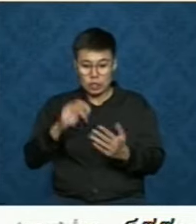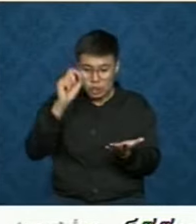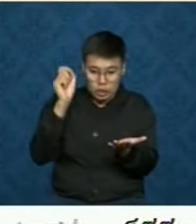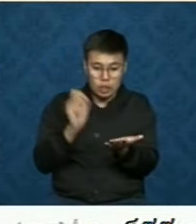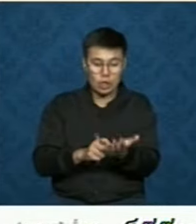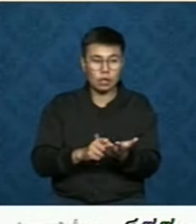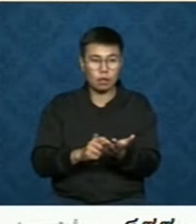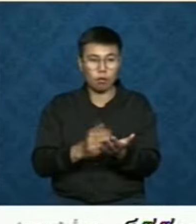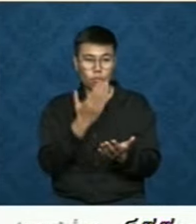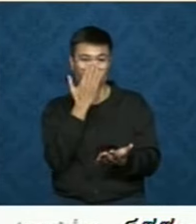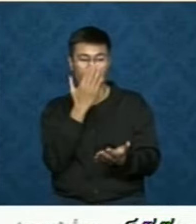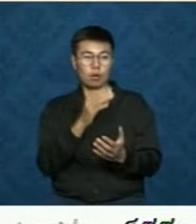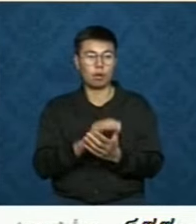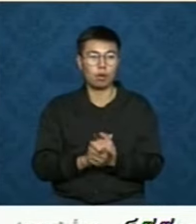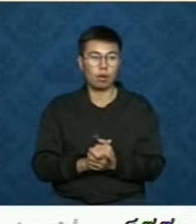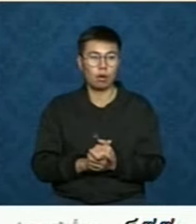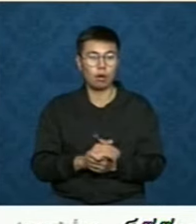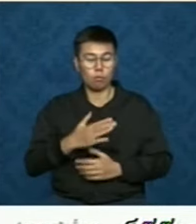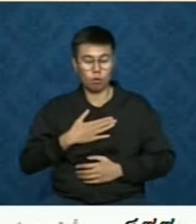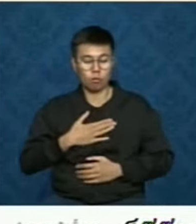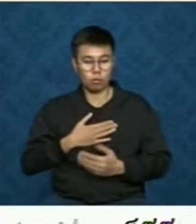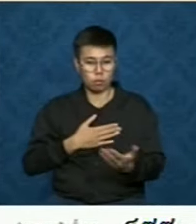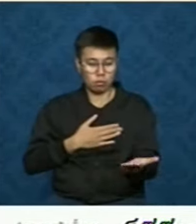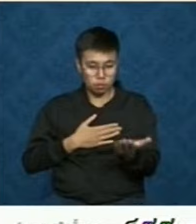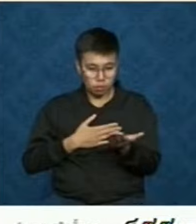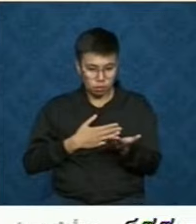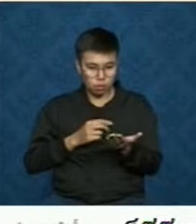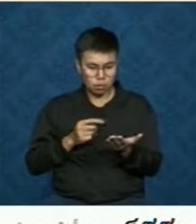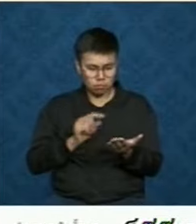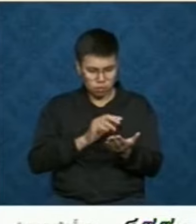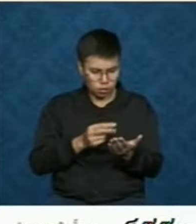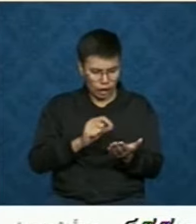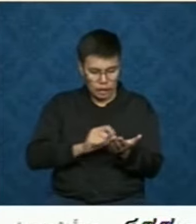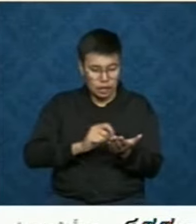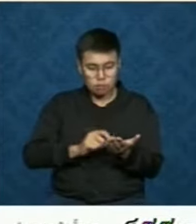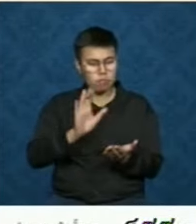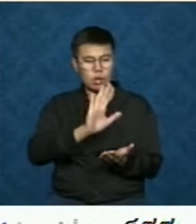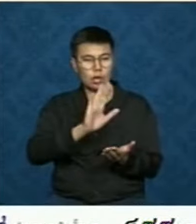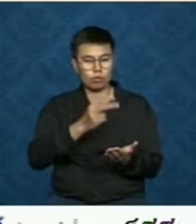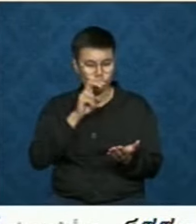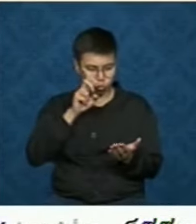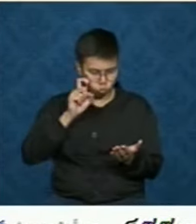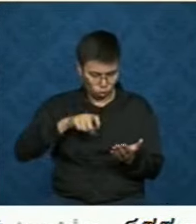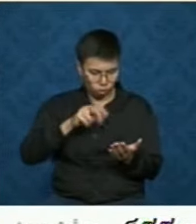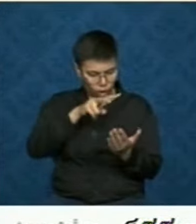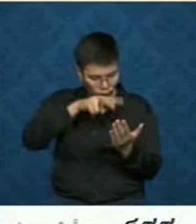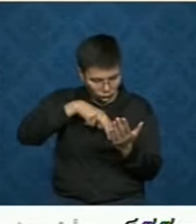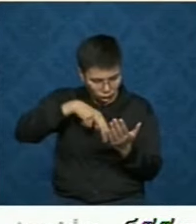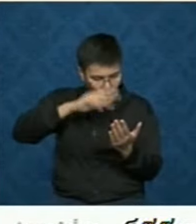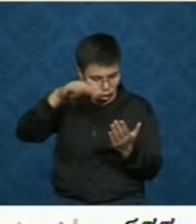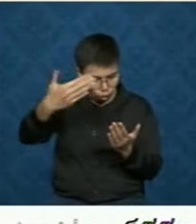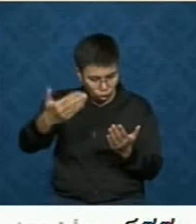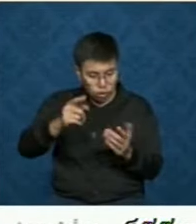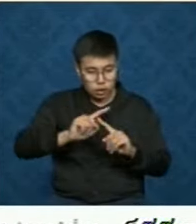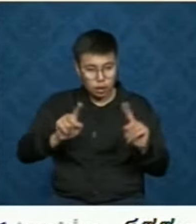ว่าผมเองนี่เขาส่งอะไรมานี่กว่าผมจะเซ็นให้ผมก็ต้องขออ่านก่อนศึกษาก่อนประธานก็เช่นกันฉะนั้นก็ต้องกราบยืนยันไว่า